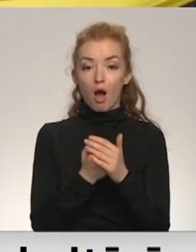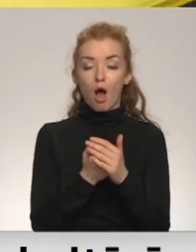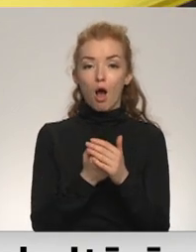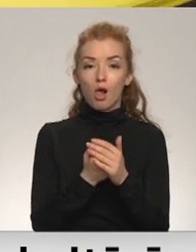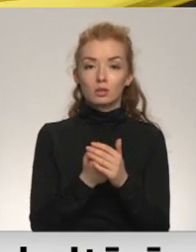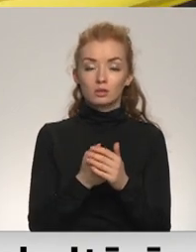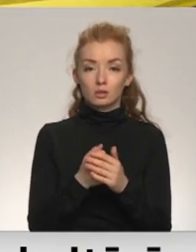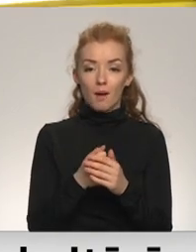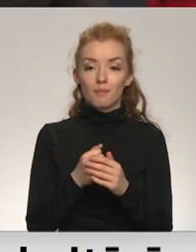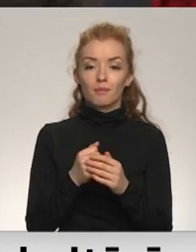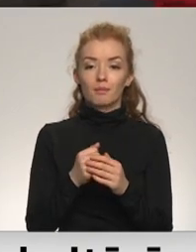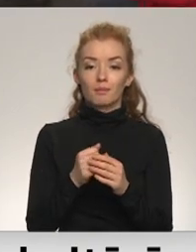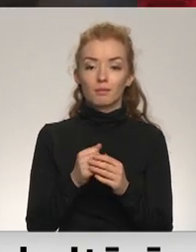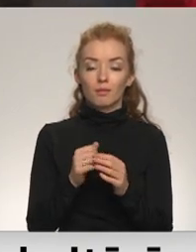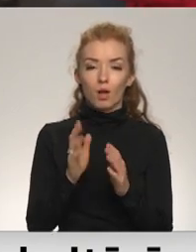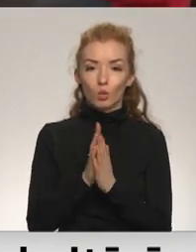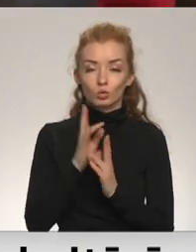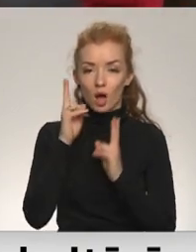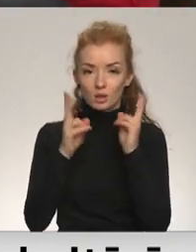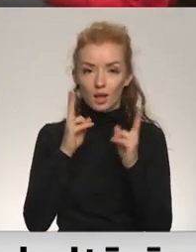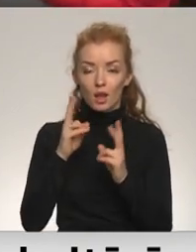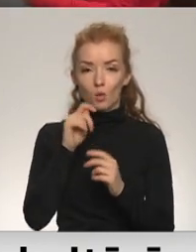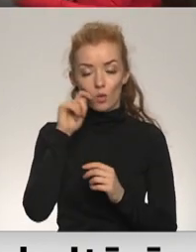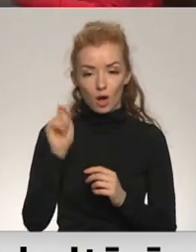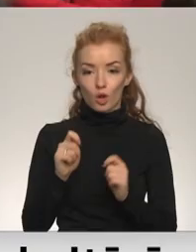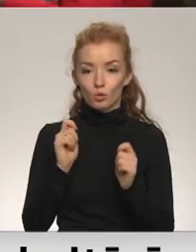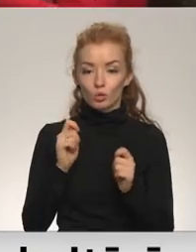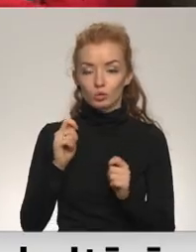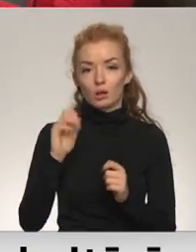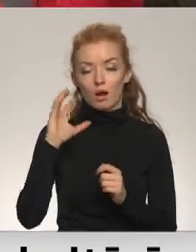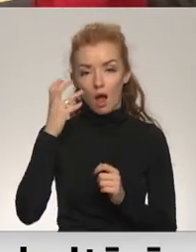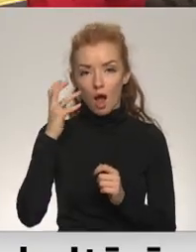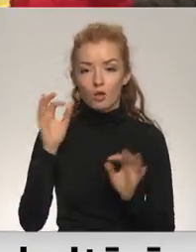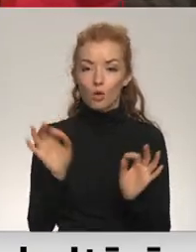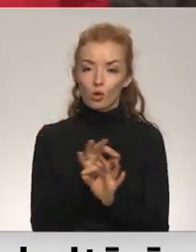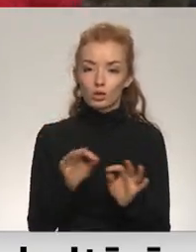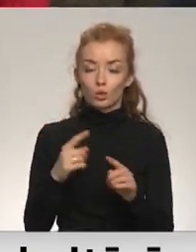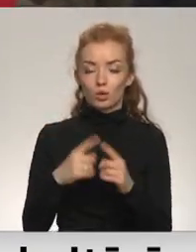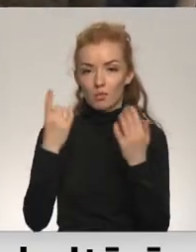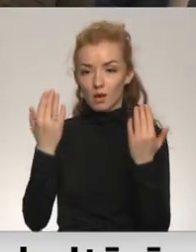ministrs aicināt skaņot Ukraiņu mūziku radiostacijās, koncertos un pasākumos.